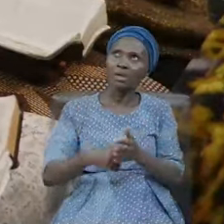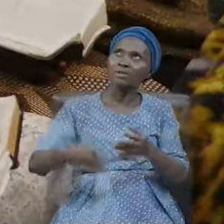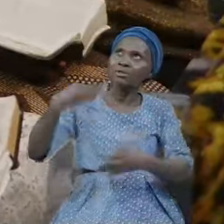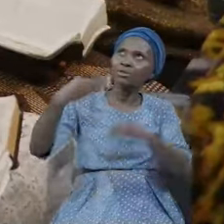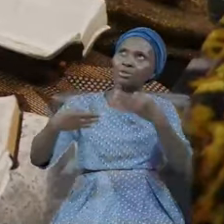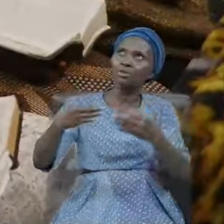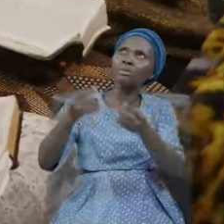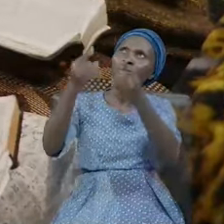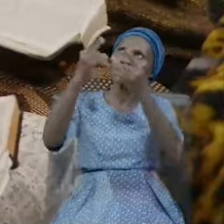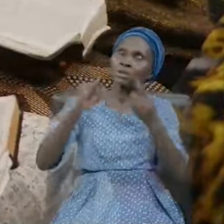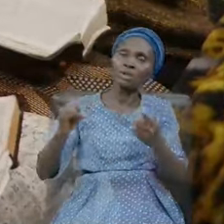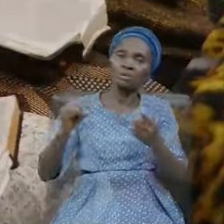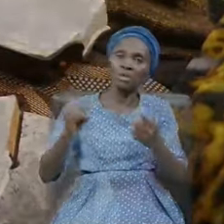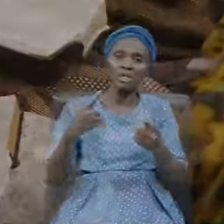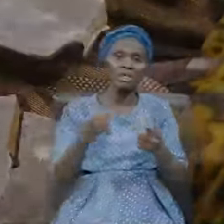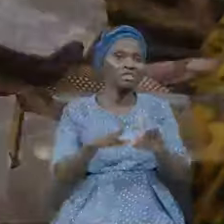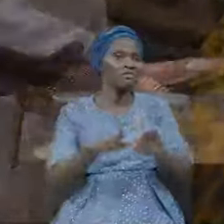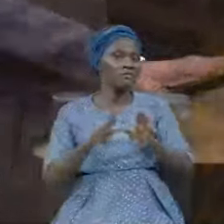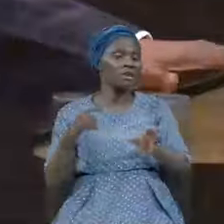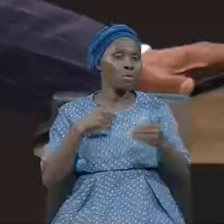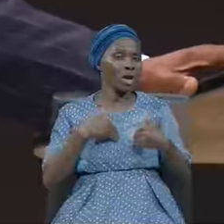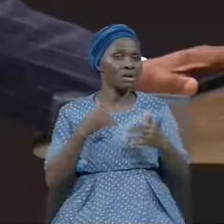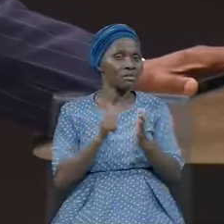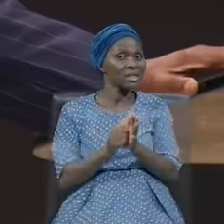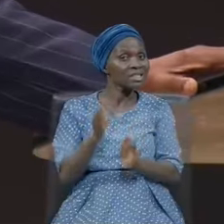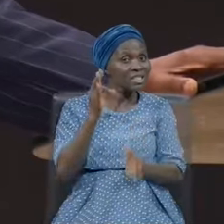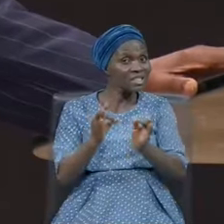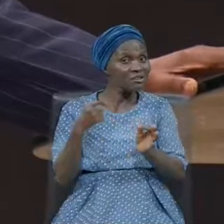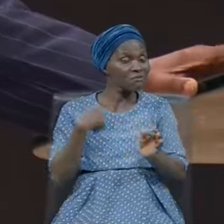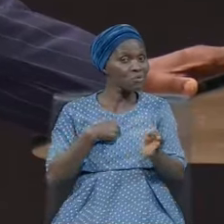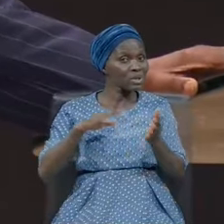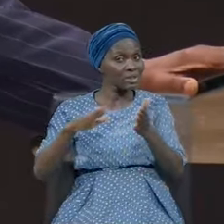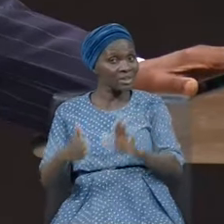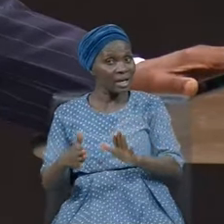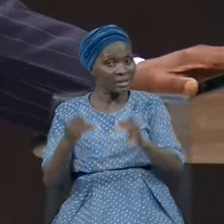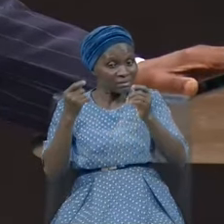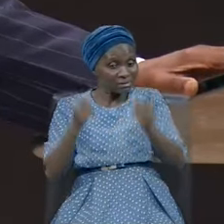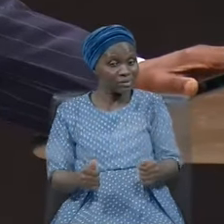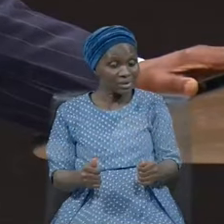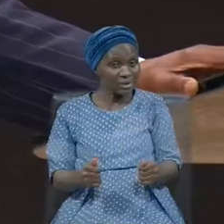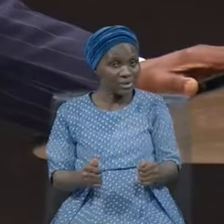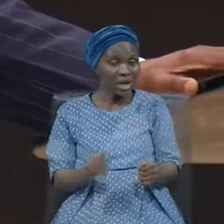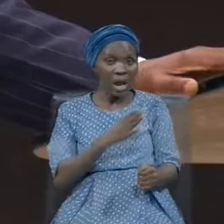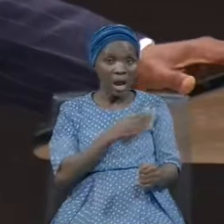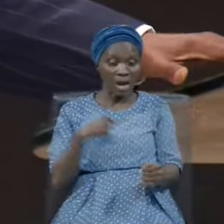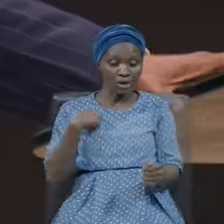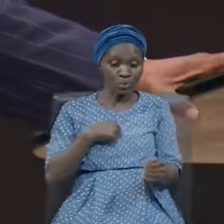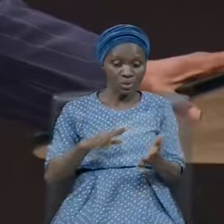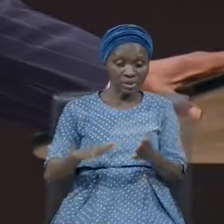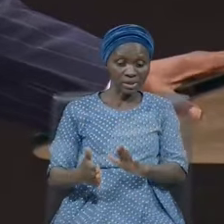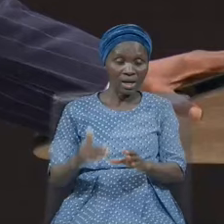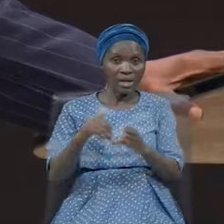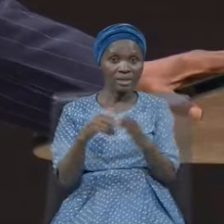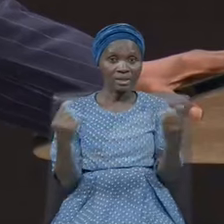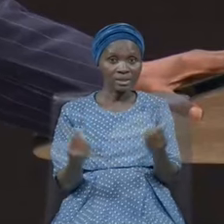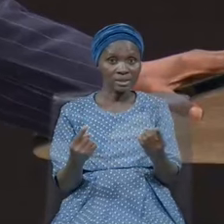si nous mourons soudainement et qu'on meurt dans le péché et qu'on meurt